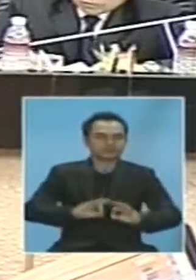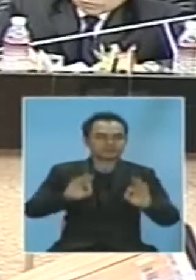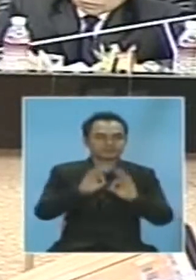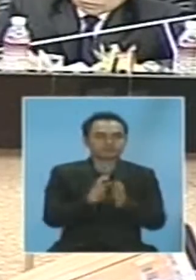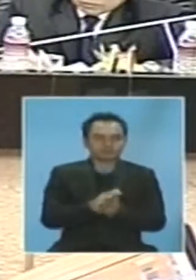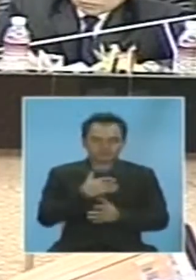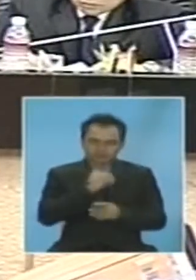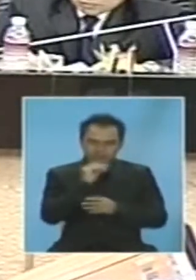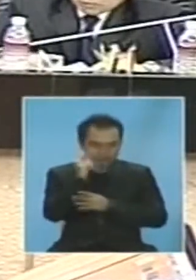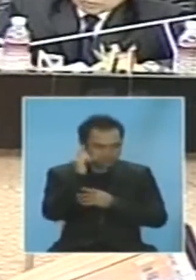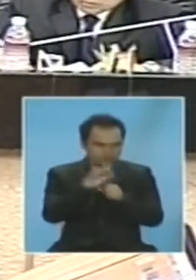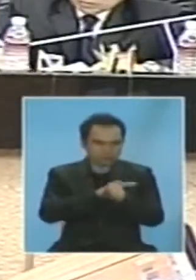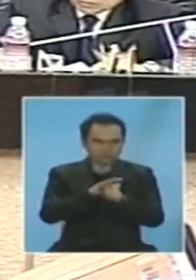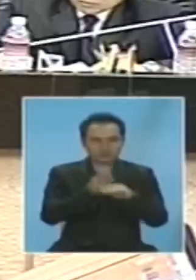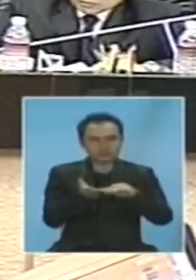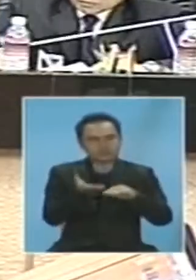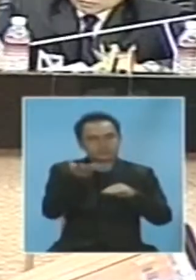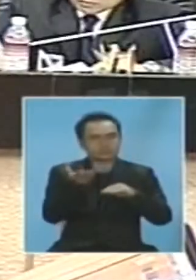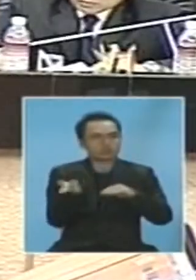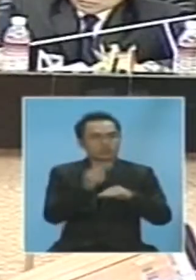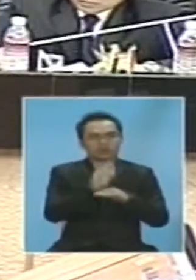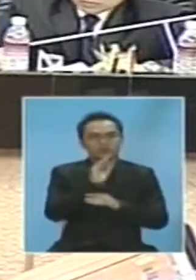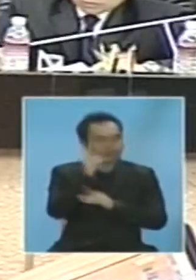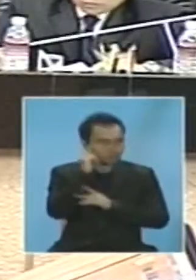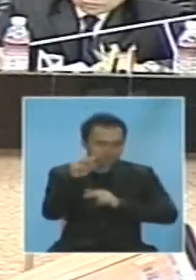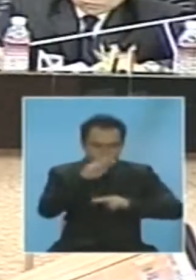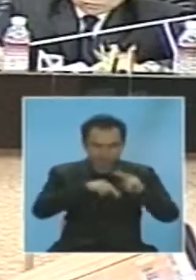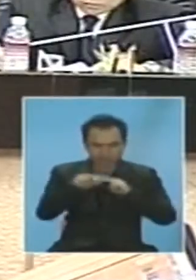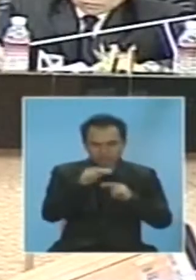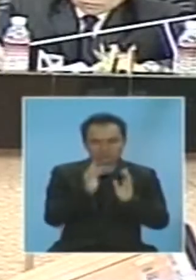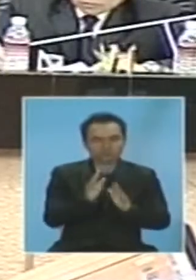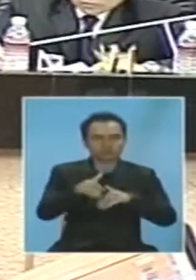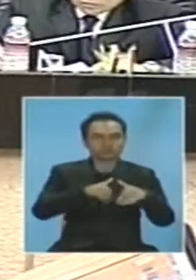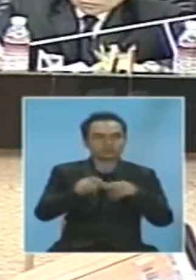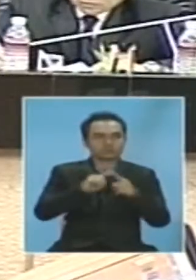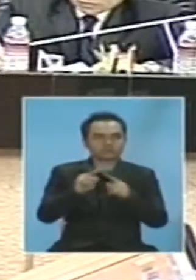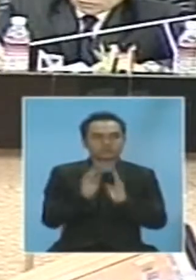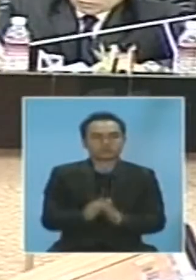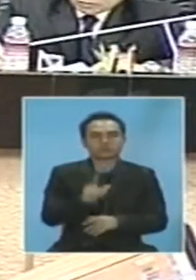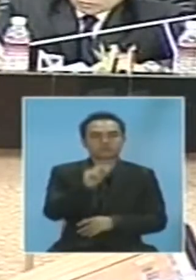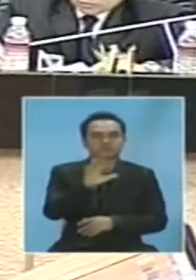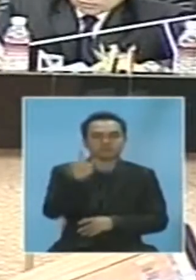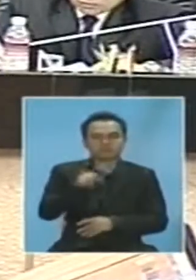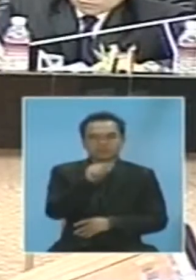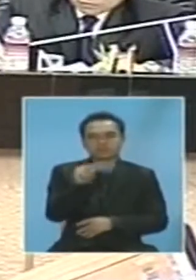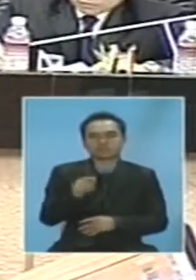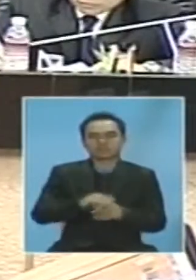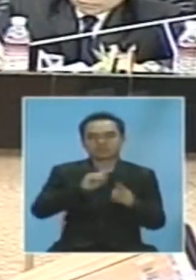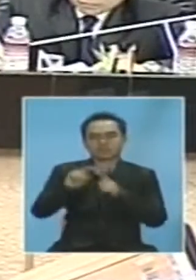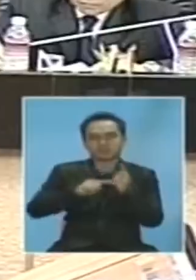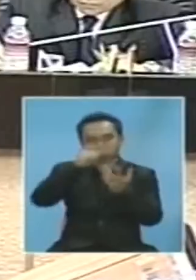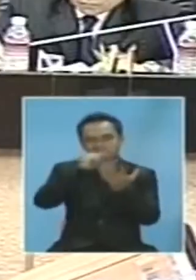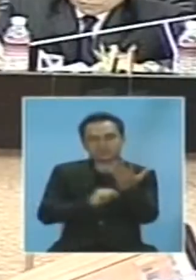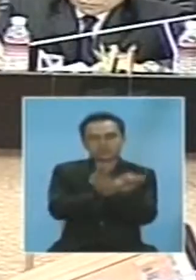ซึ่งเป็นเรื่องที่เหมาะสมไม่เกินเลยสามารถดูแลเกษตรกรจำนวนกว่า 23% ของประชากรทั้งประ